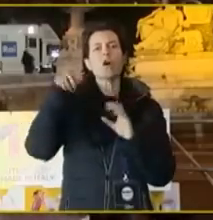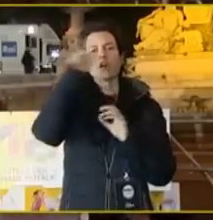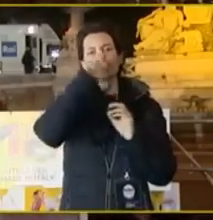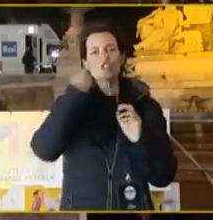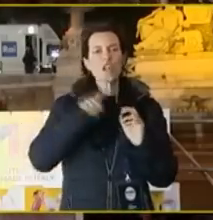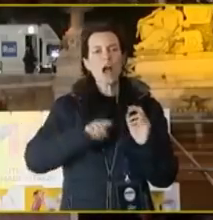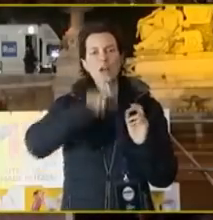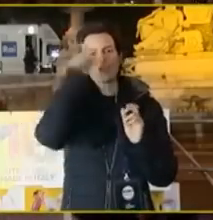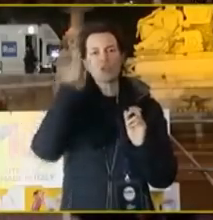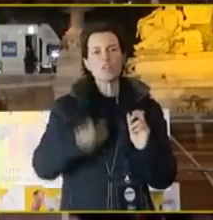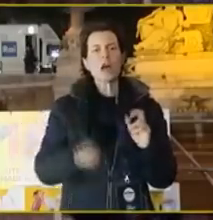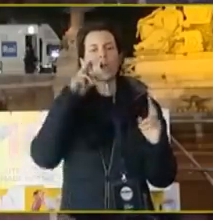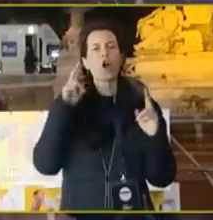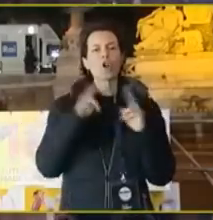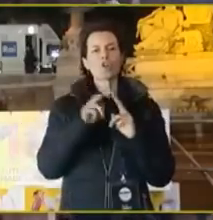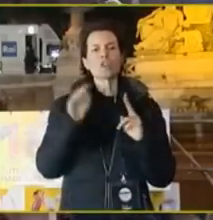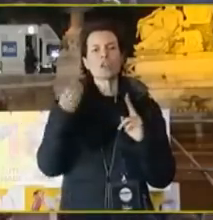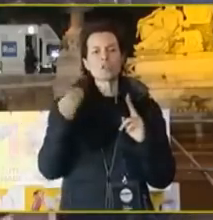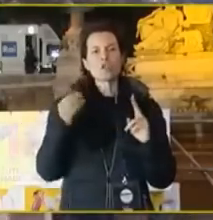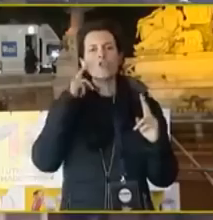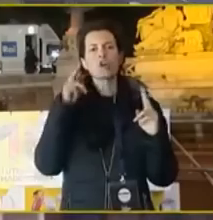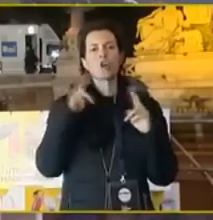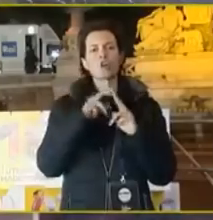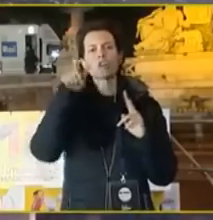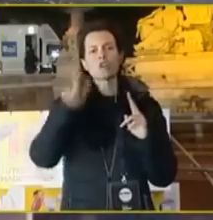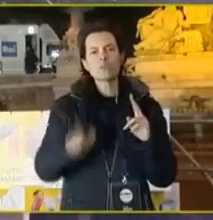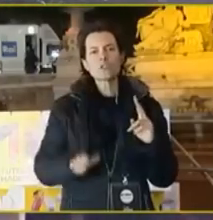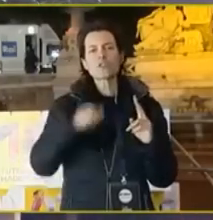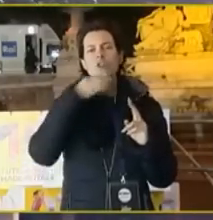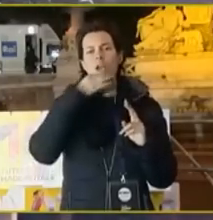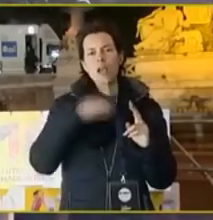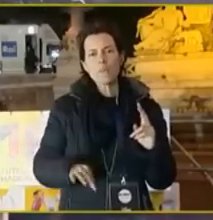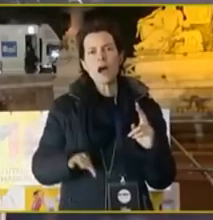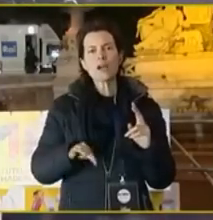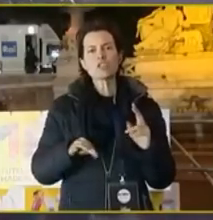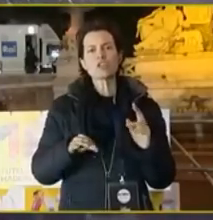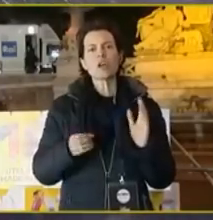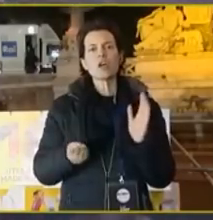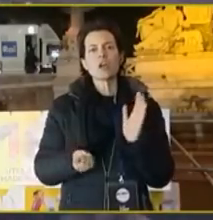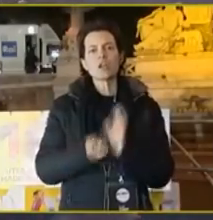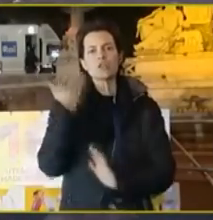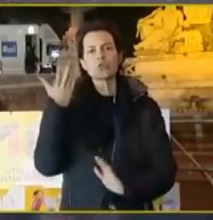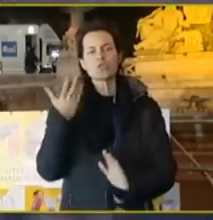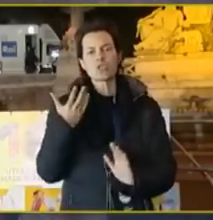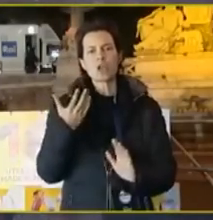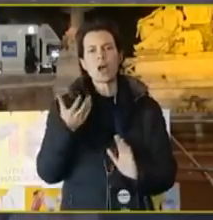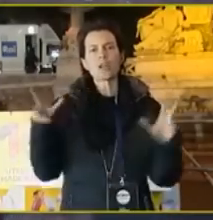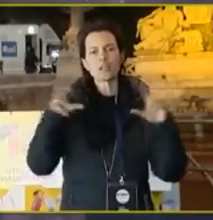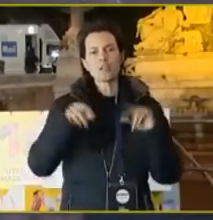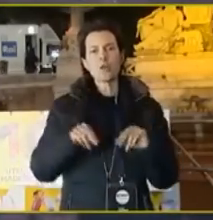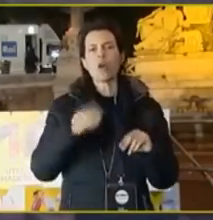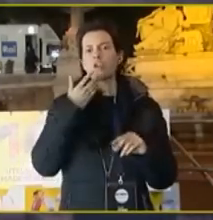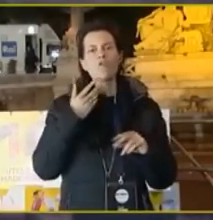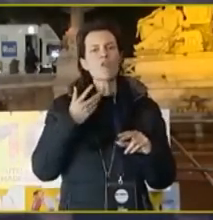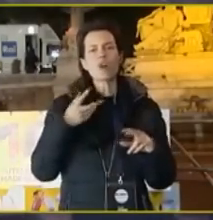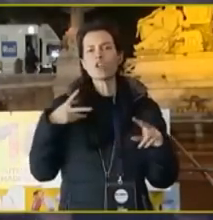imprenditori, giovani che ce l'hanno fatta, nonostante tutto. Sono persone che mi hanno guardato negli occhi e mi hanno detto che non vogliono demordere per niente